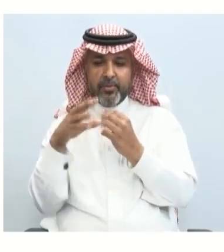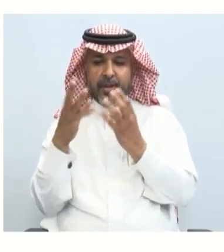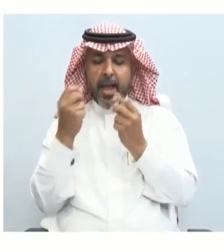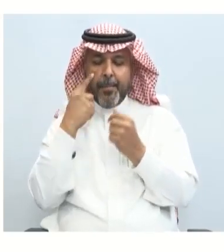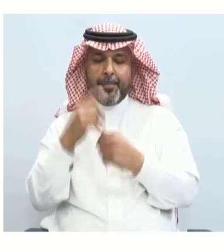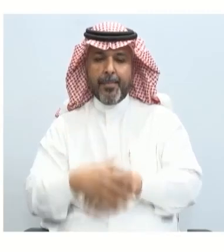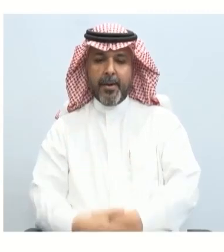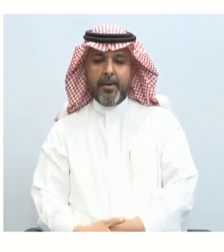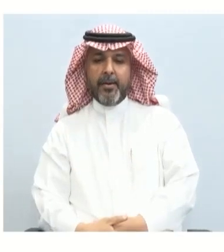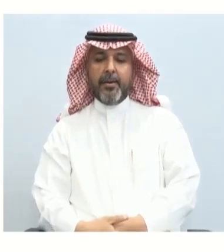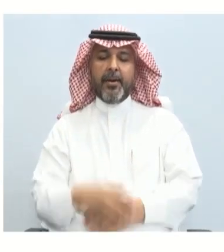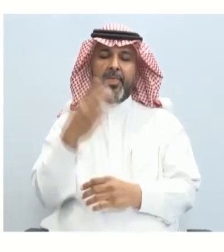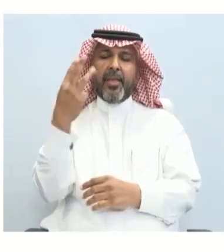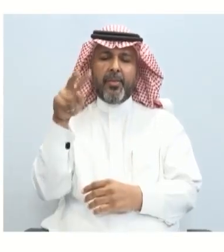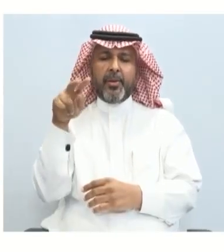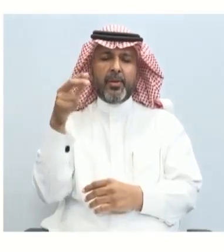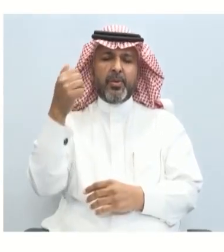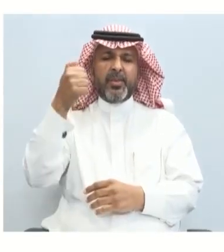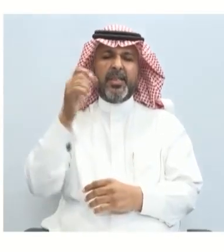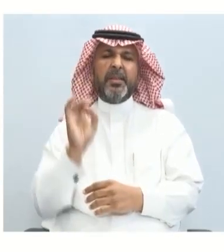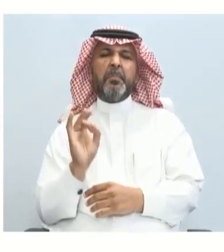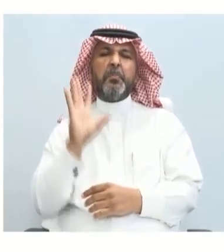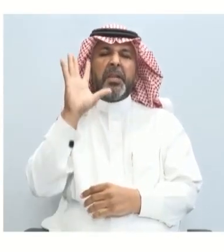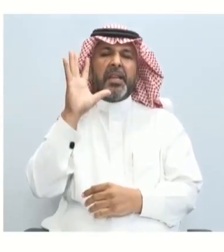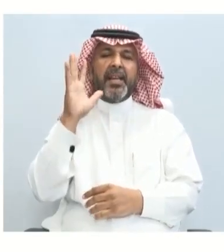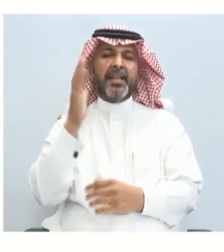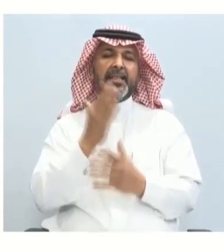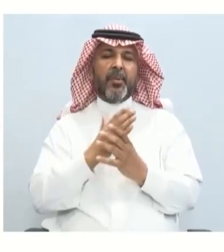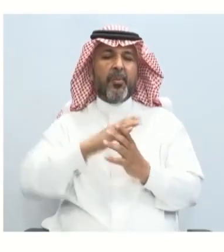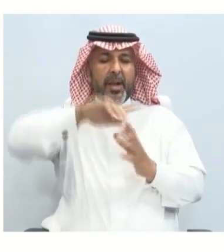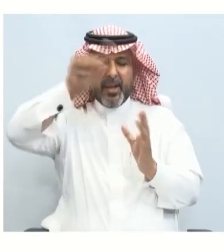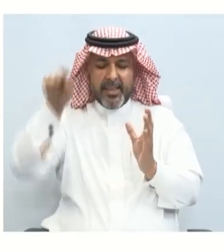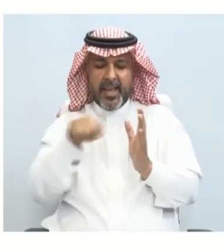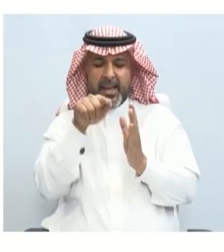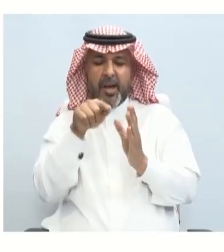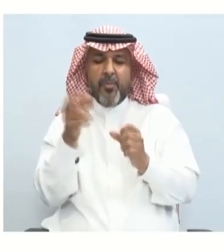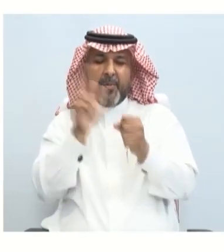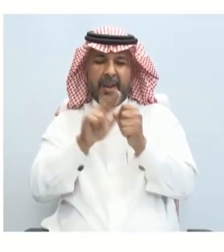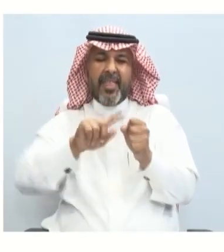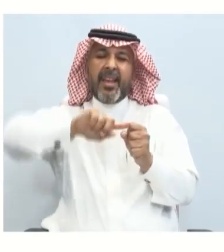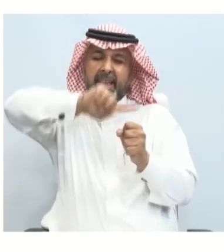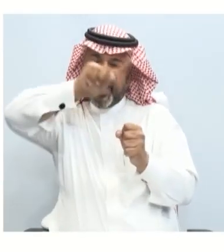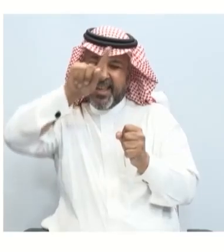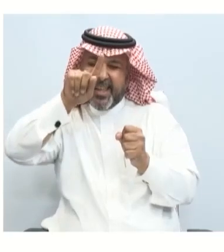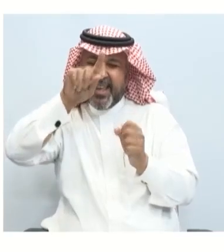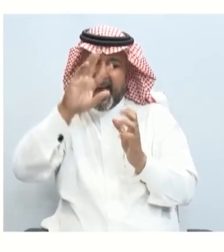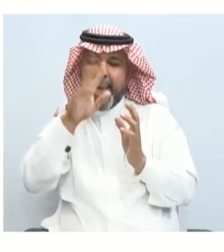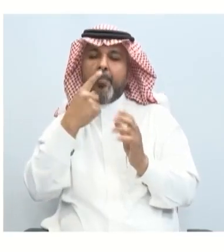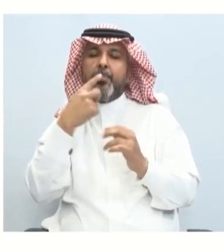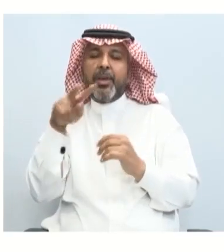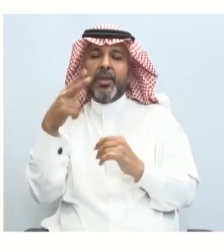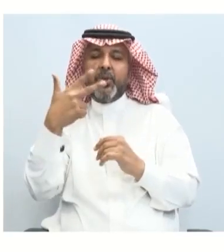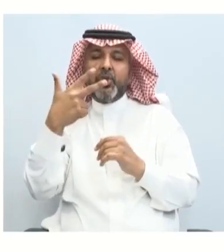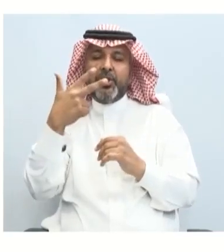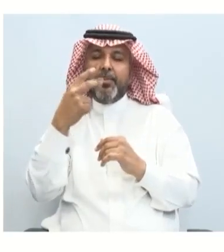استبعد دوره كامله نستبعد دوره كامله وبالتالي راح اقول انه يساوي هذا كوساين ال 120